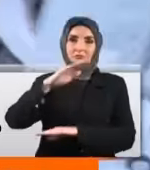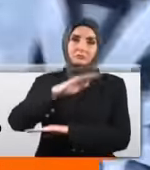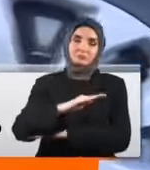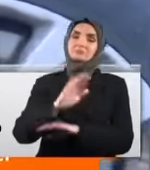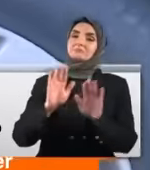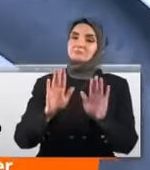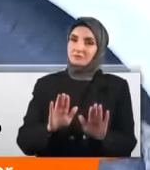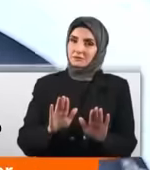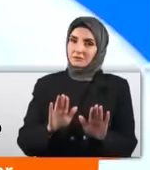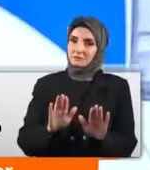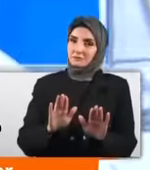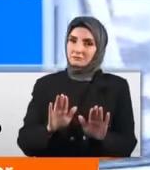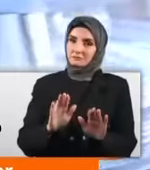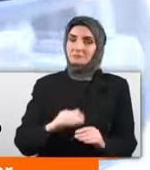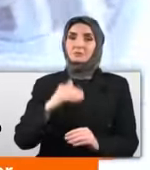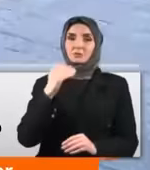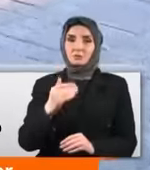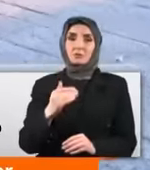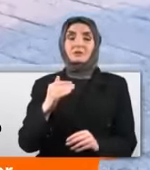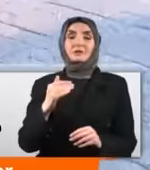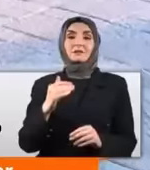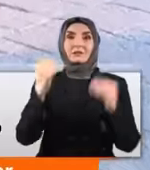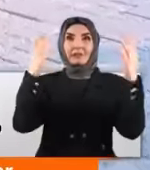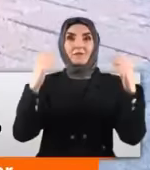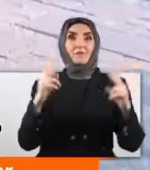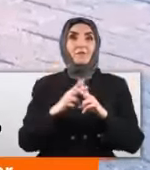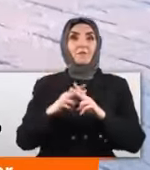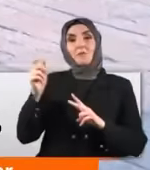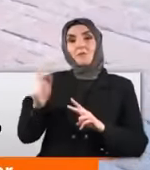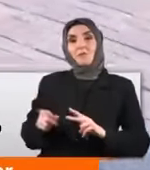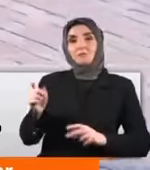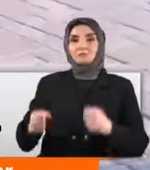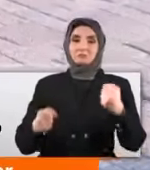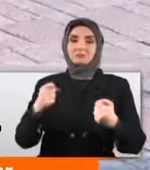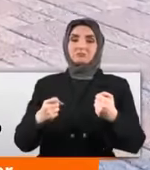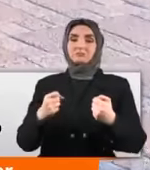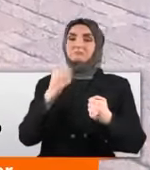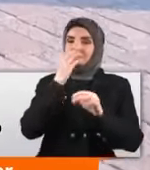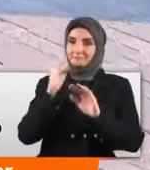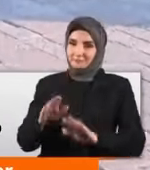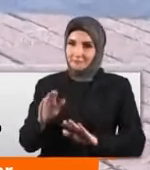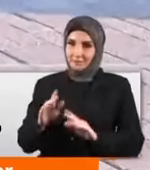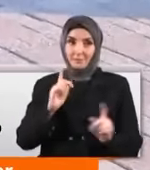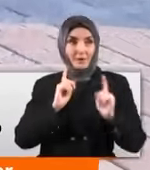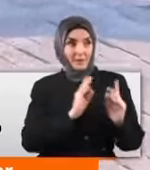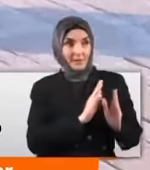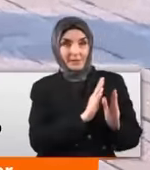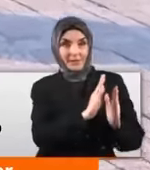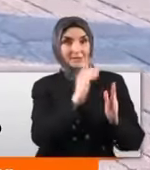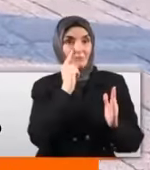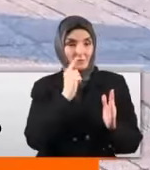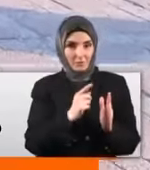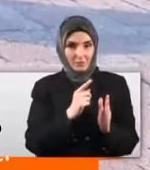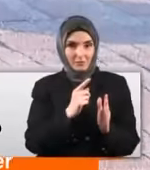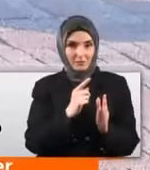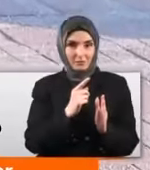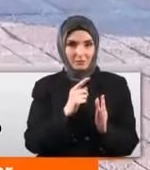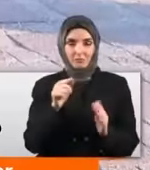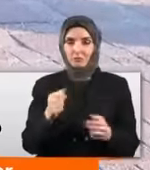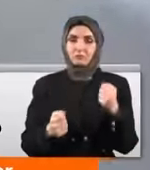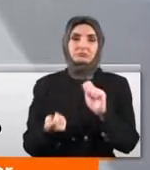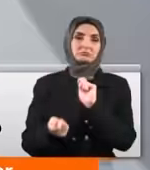direksiyon başına trafik polisi geçecek. Merak edilen yargılamalar devam ederken bu araçların nasıl olur da trafik polisi